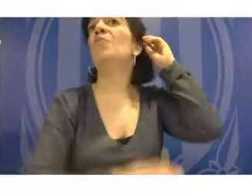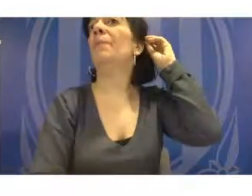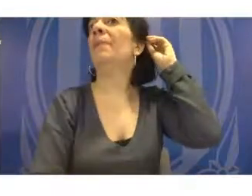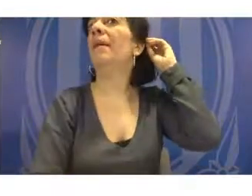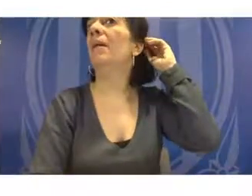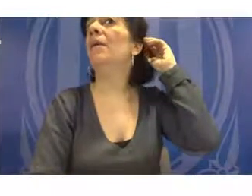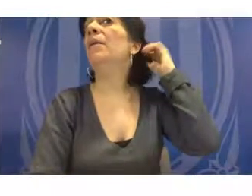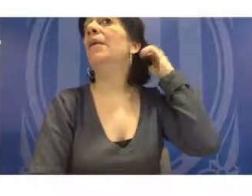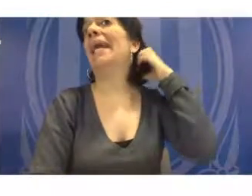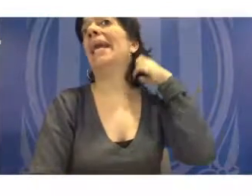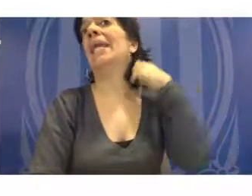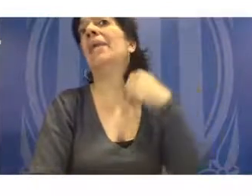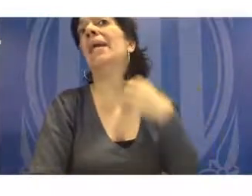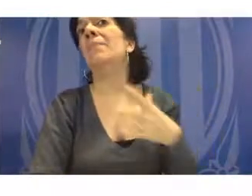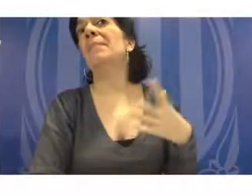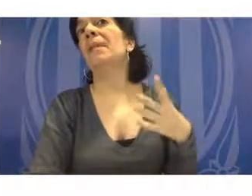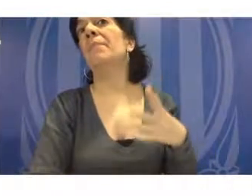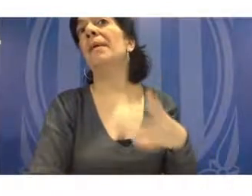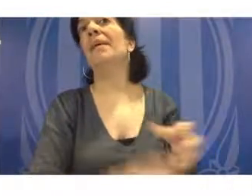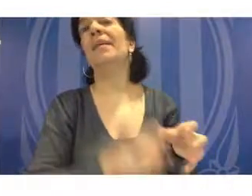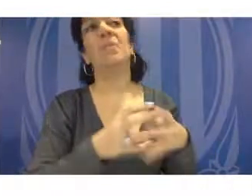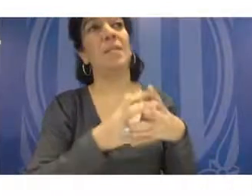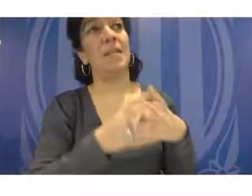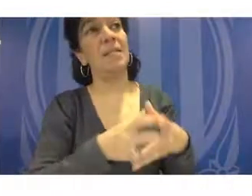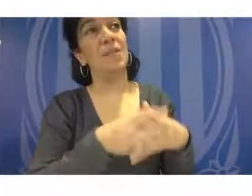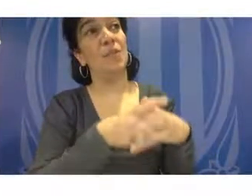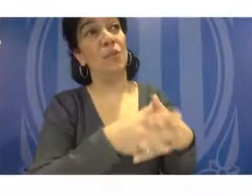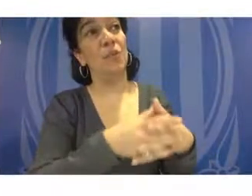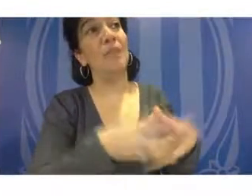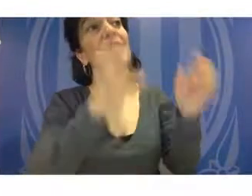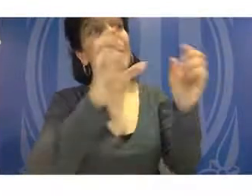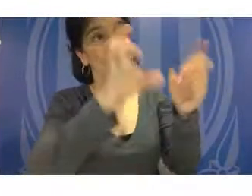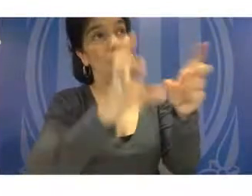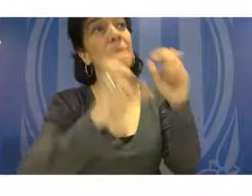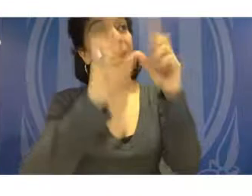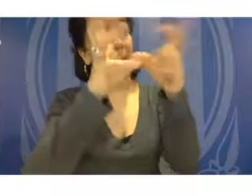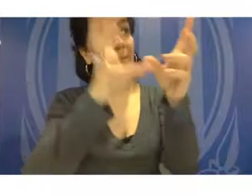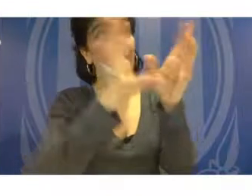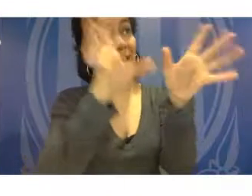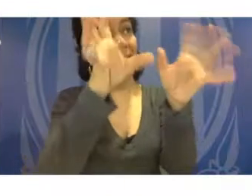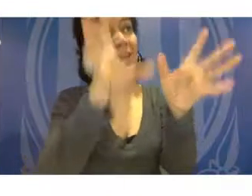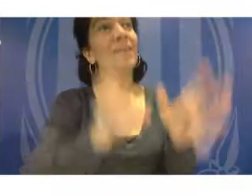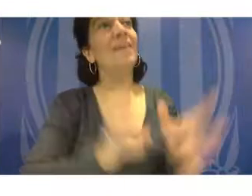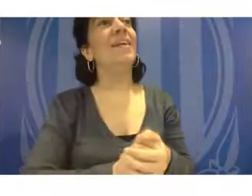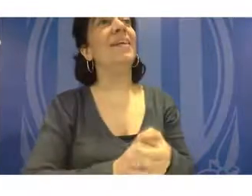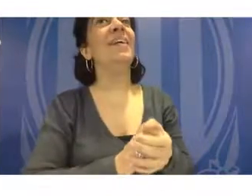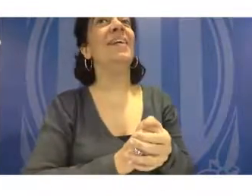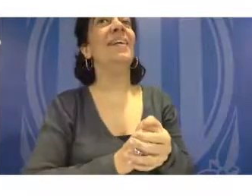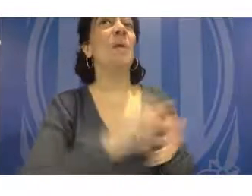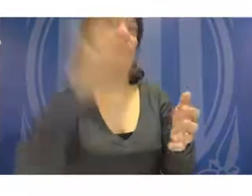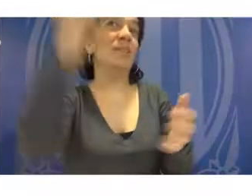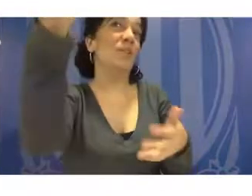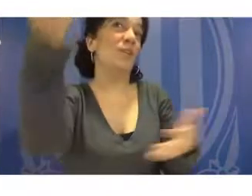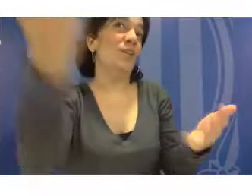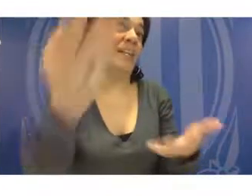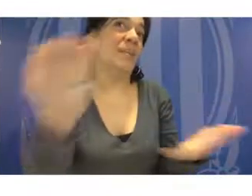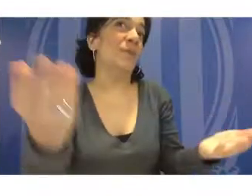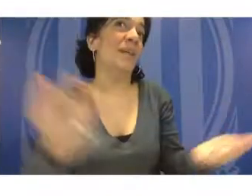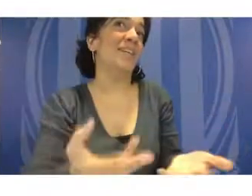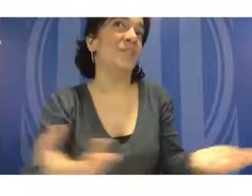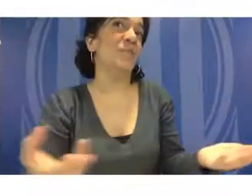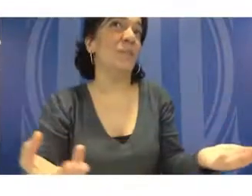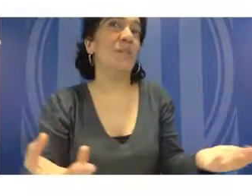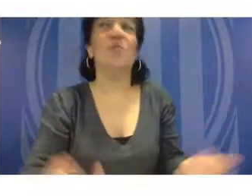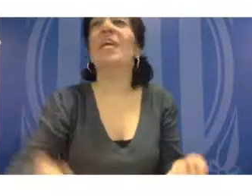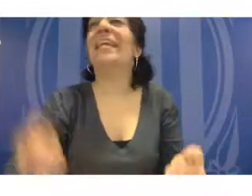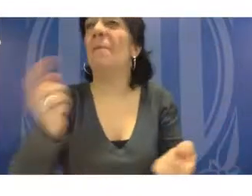la lluna plena, que ara cada vegada més també hi ha especialistes o fotògrafs que surten per captar-la i amb uns entorns naturals